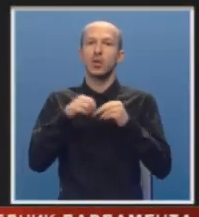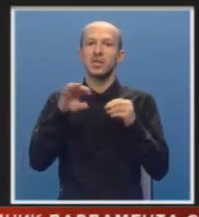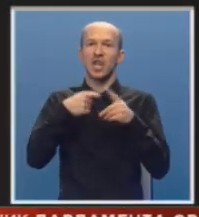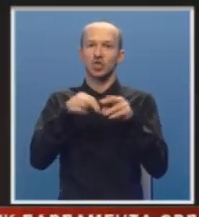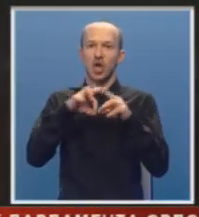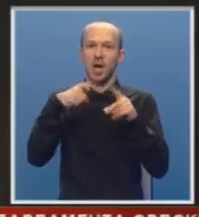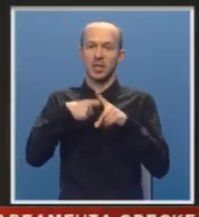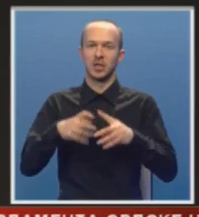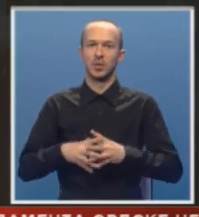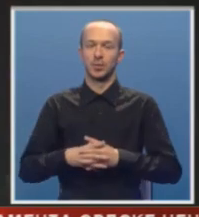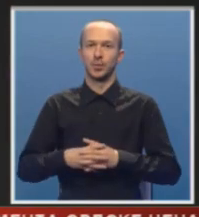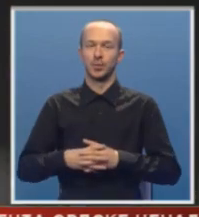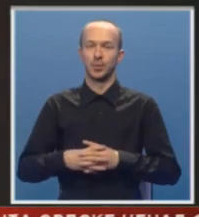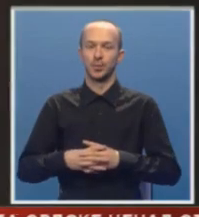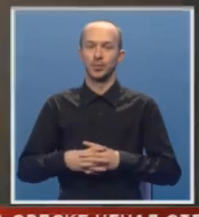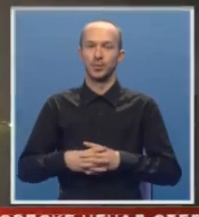Režak.